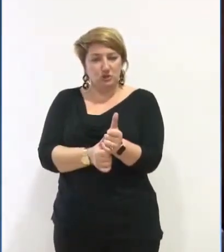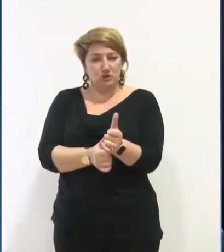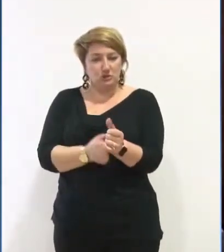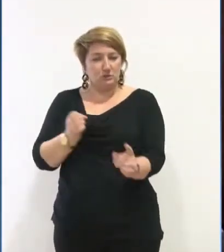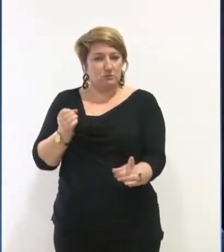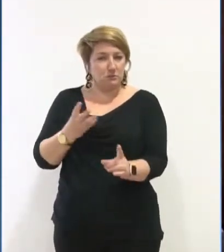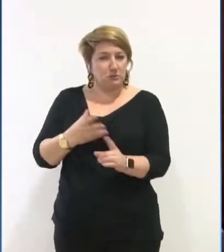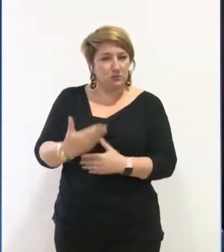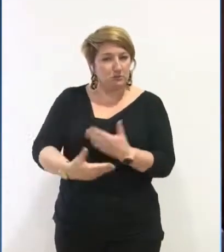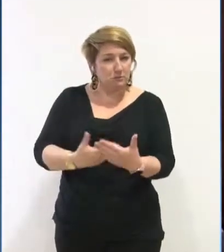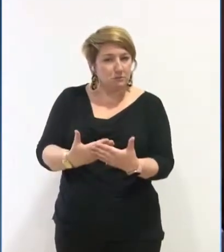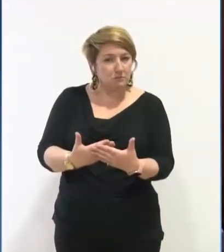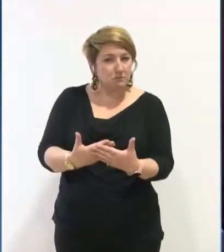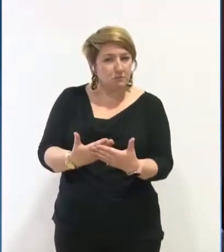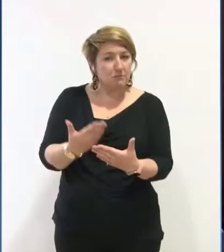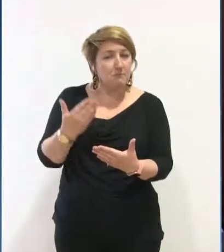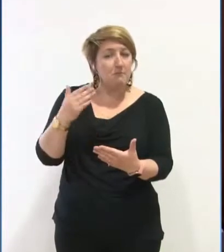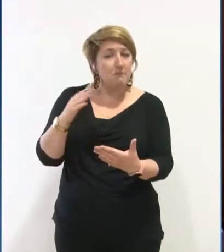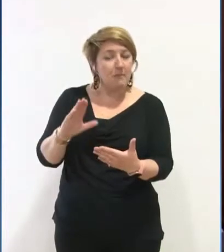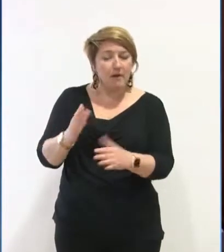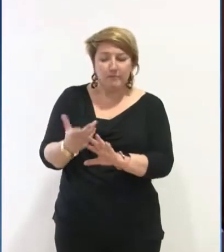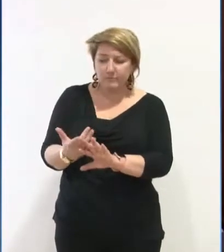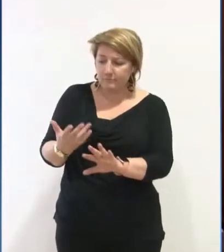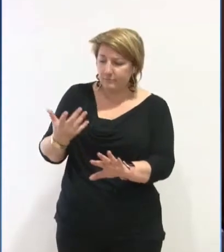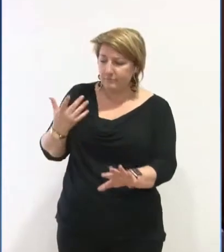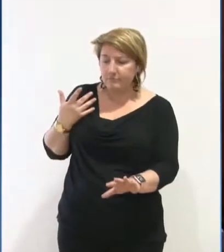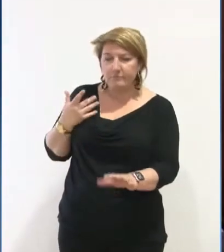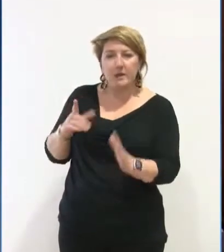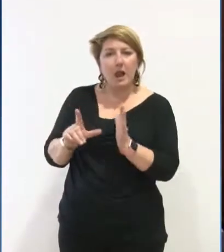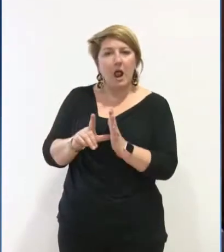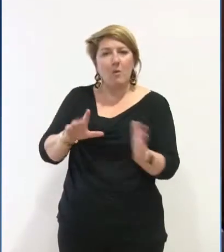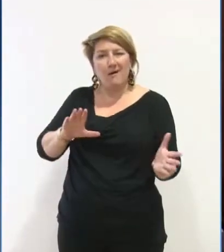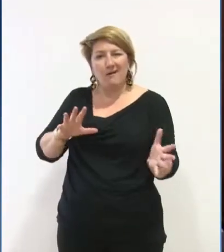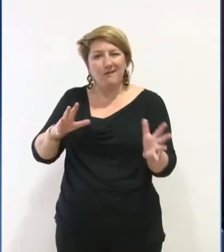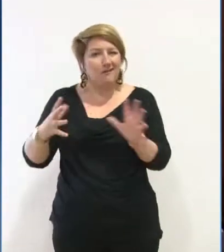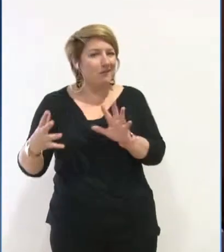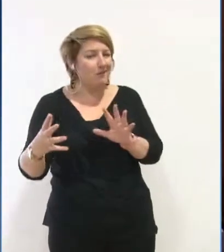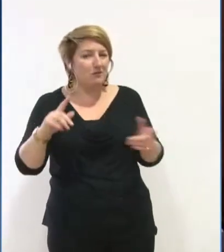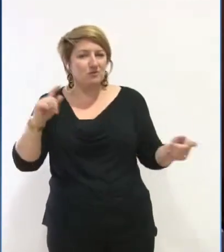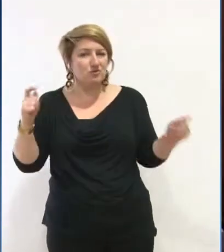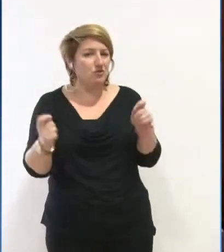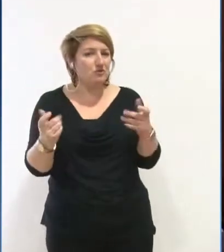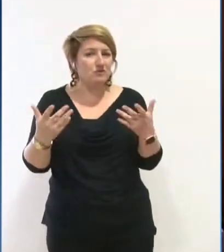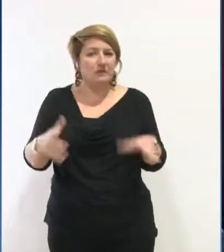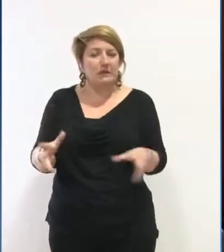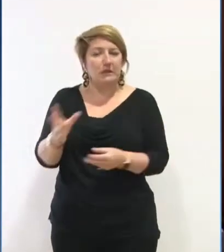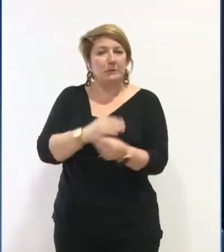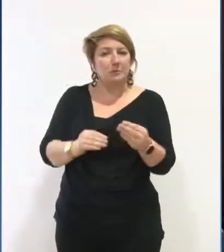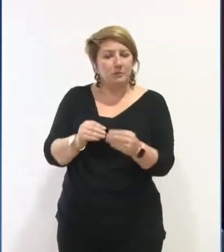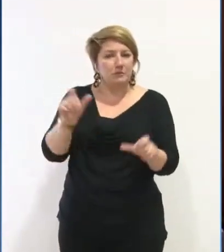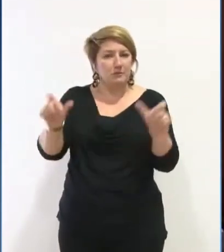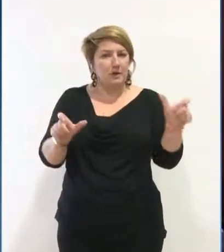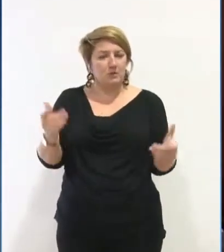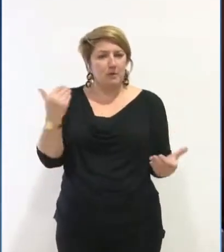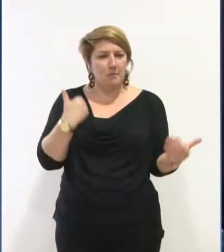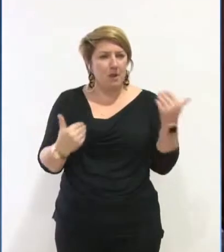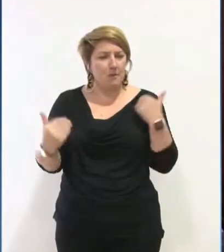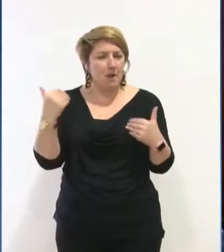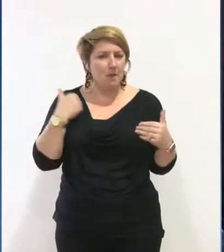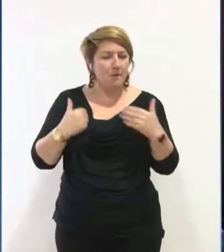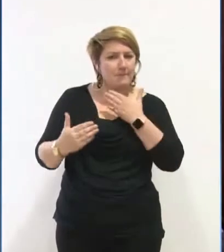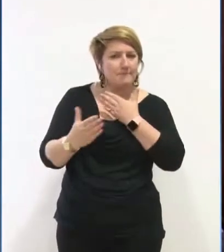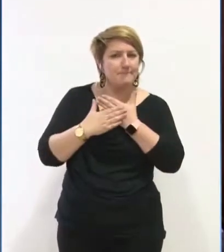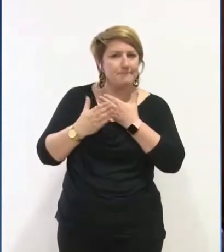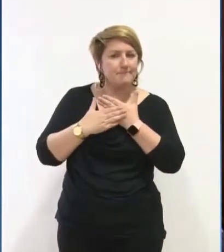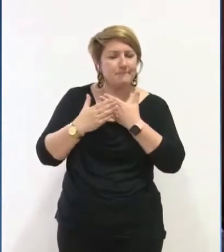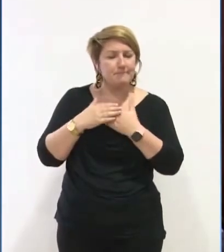non seulement la loi a évolué, mais de nombreuses voix se font entendre pour nous mettre en garde. Des voix qui